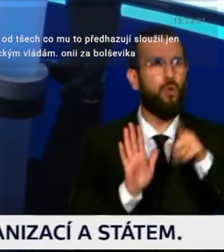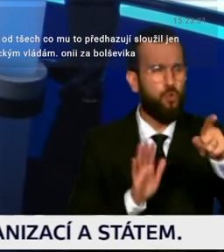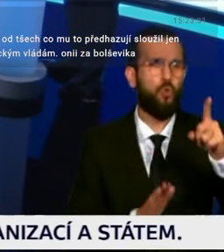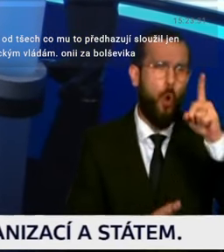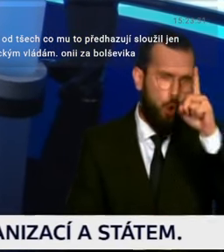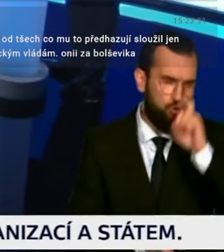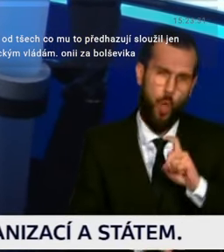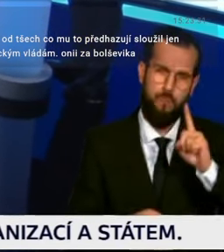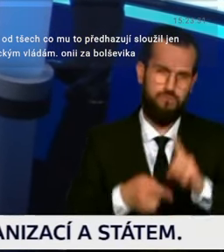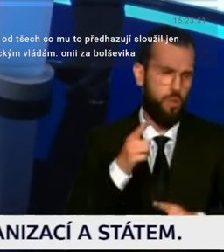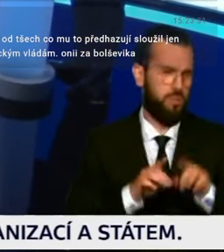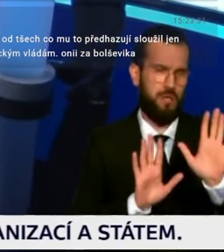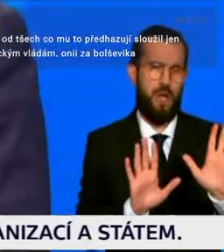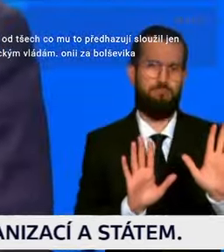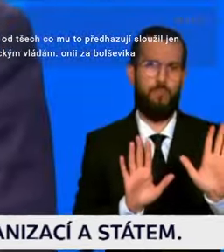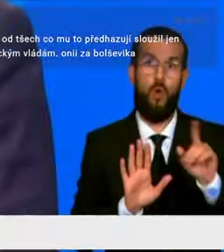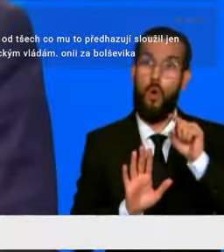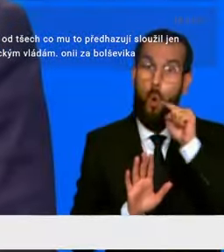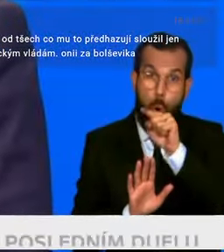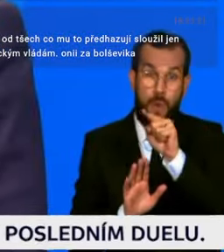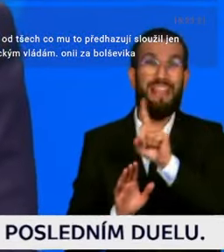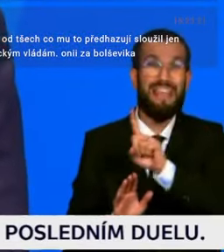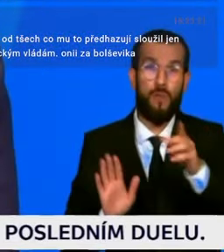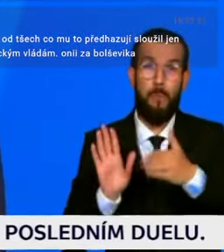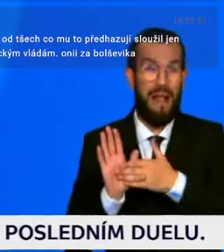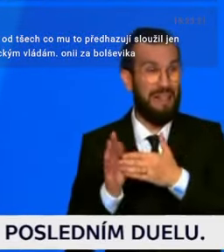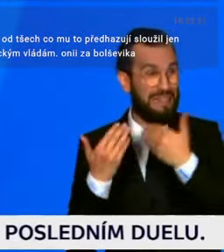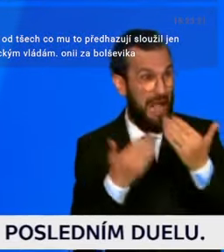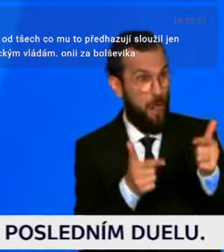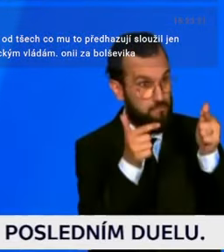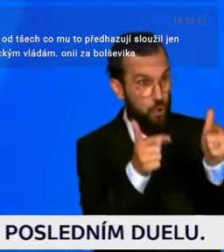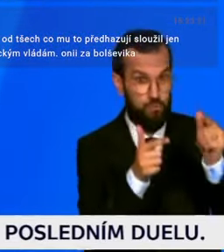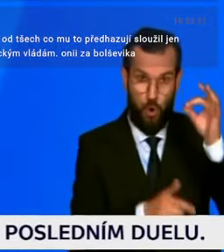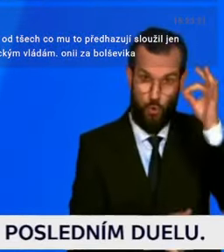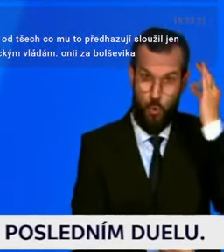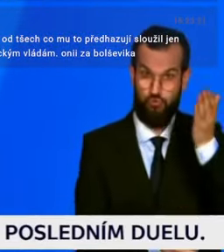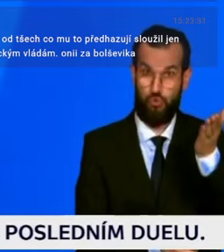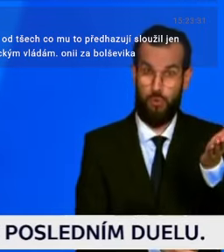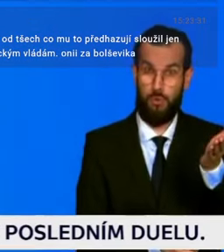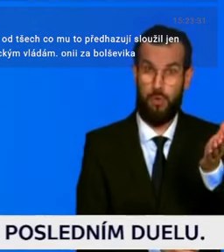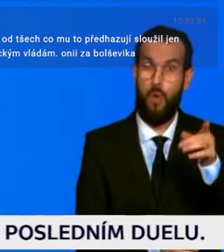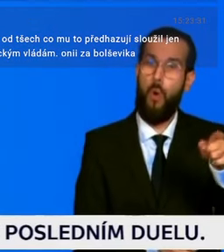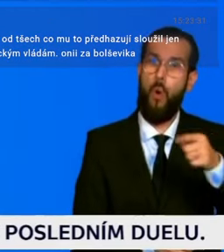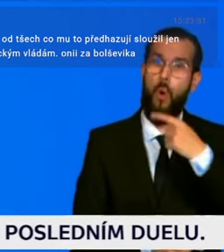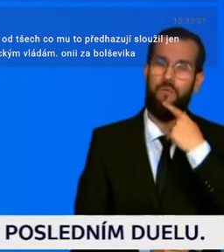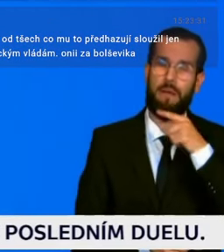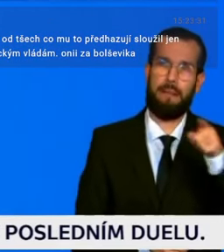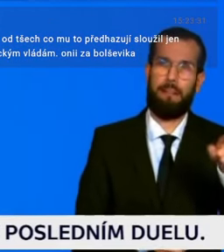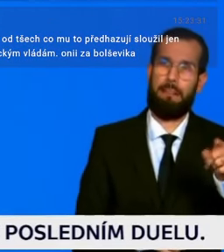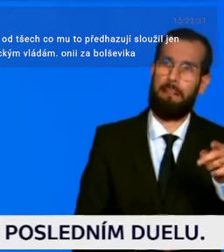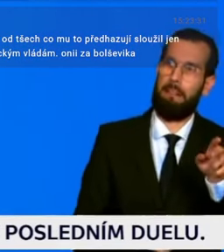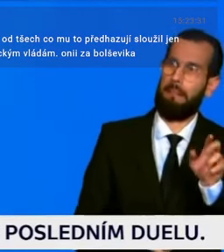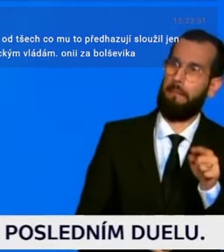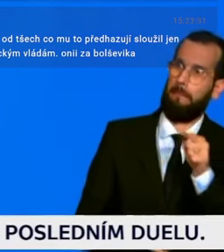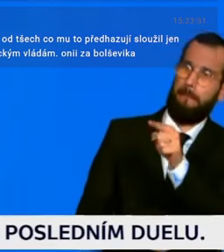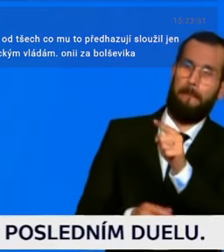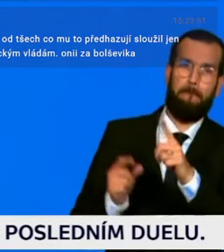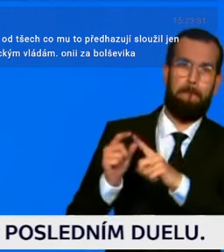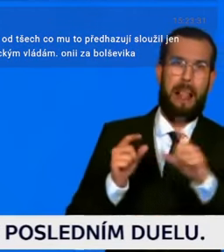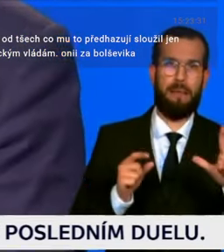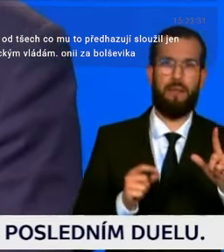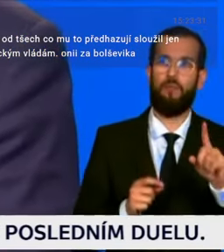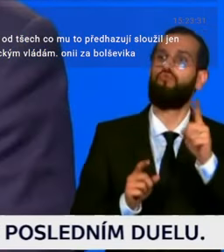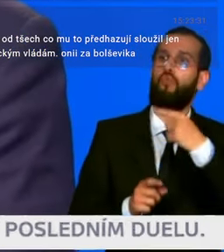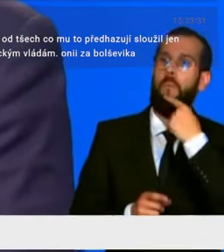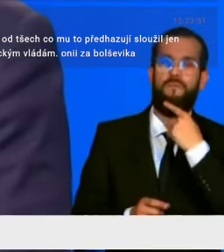slovenskej politiky Ktorý mu dnes vyjadril podporu a pán Korčok vo svojom vstupe hneď prvé musel použiť pellegriniho A že ako ja sa idem vyjadriť k